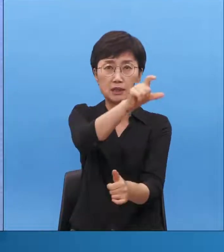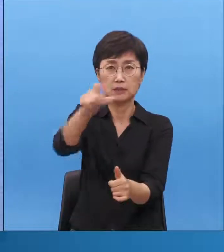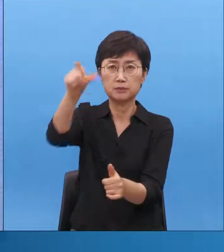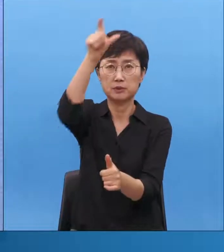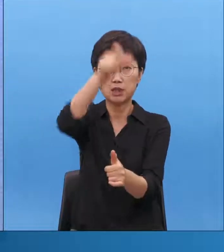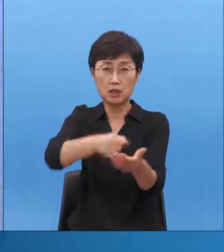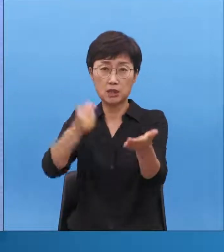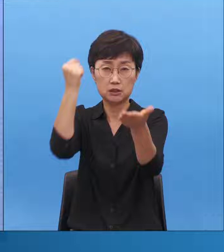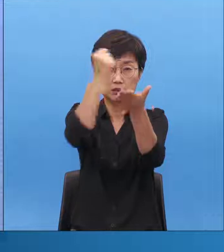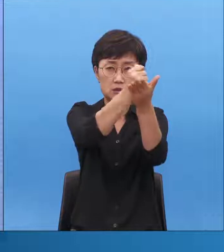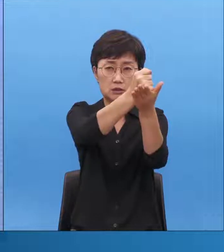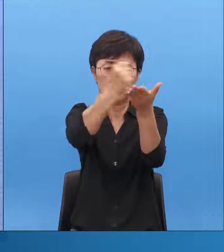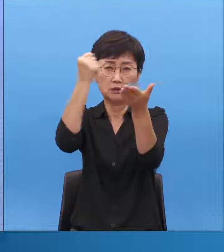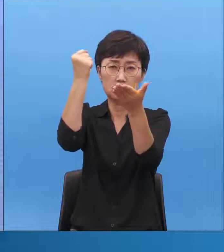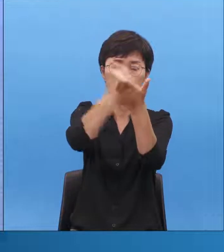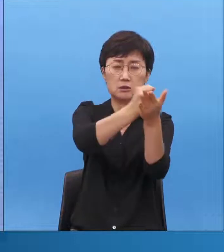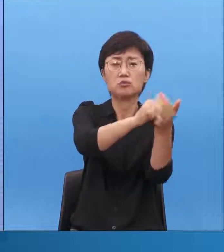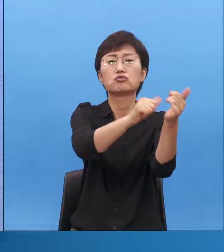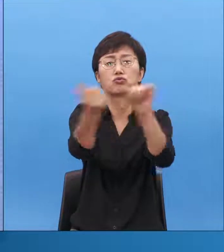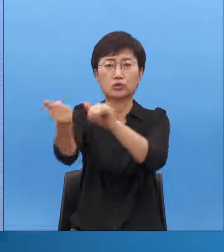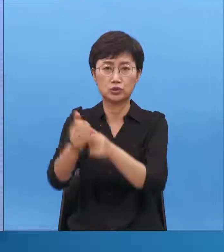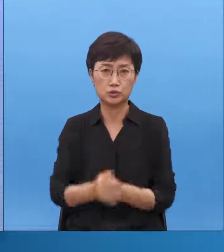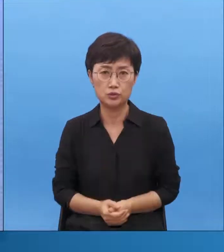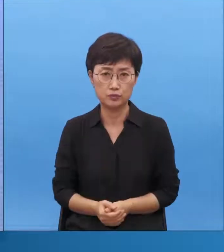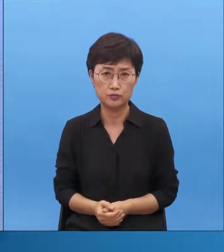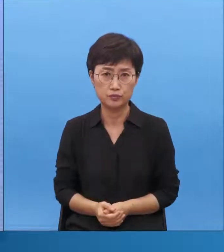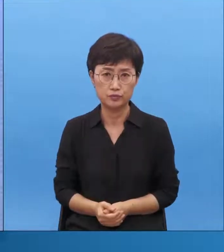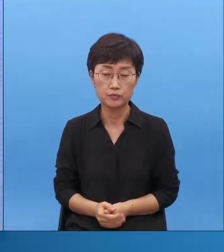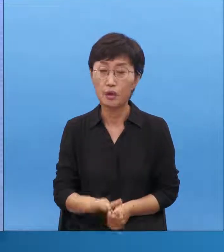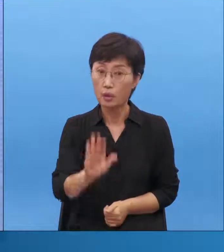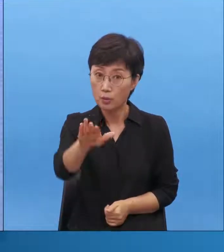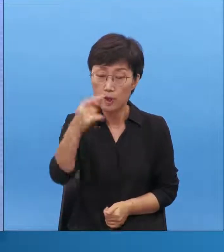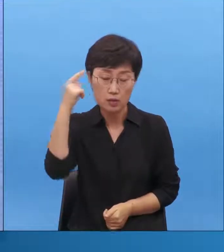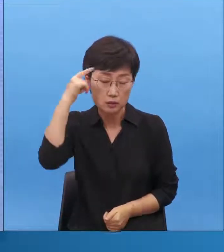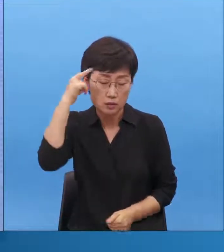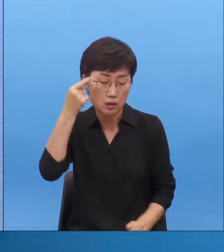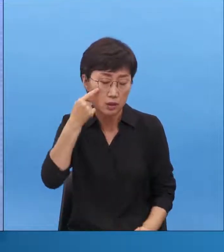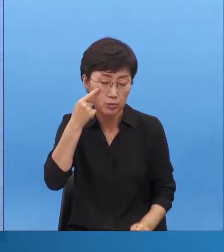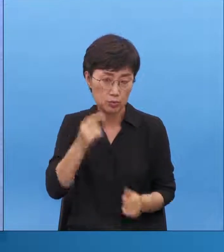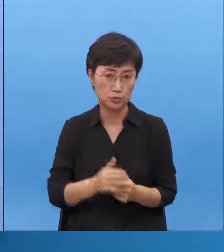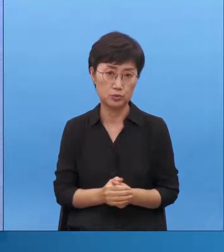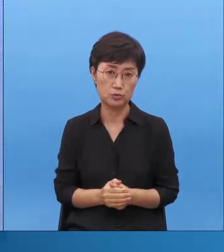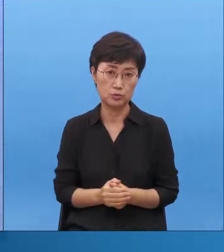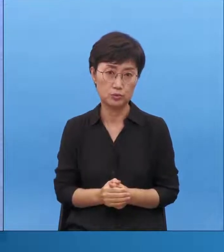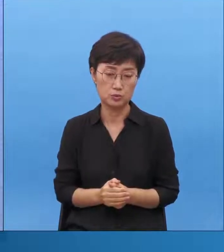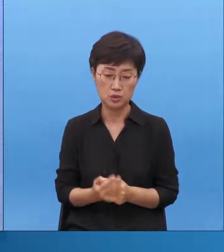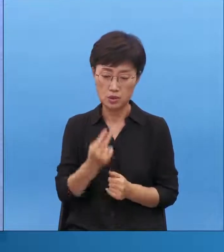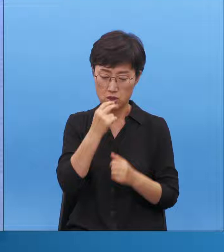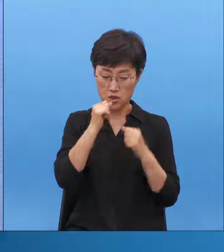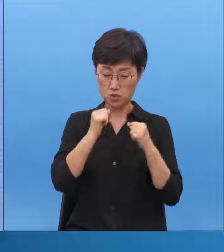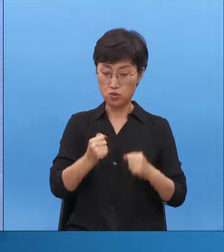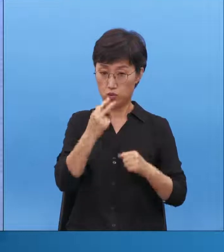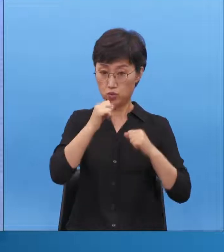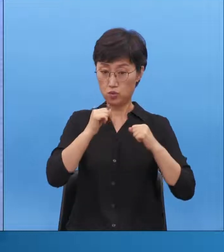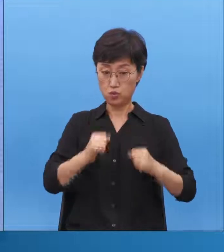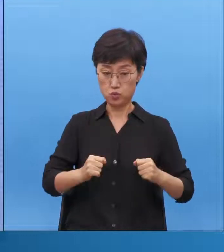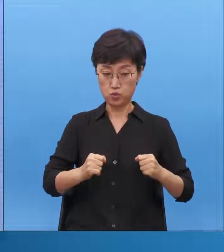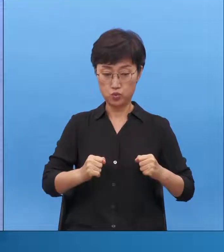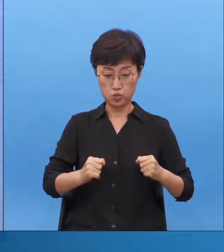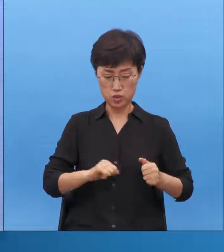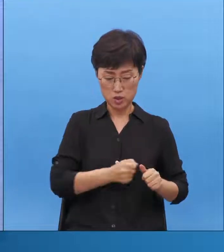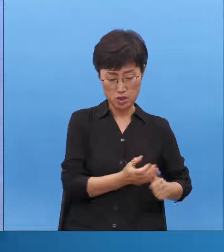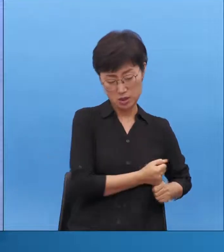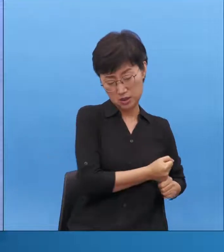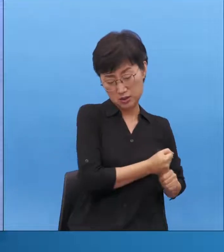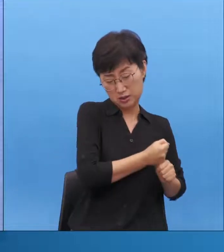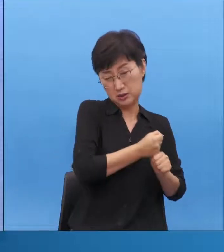was crucified on the cross. 여러분 살아있는 사람 손발에다가 다리를 포개서 못을 박는다는 거는 간단한 얘기가 아니죠. To